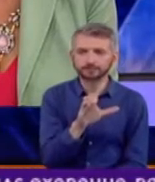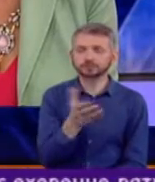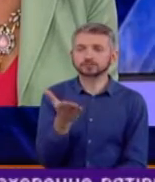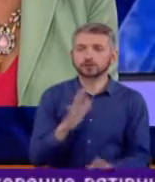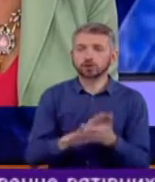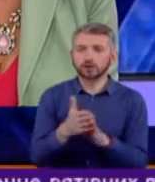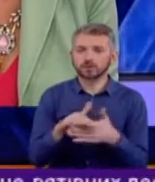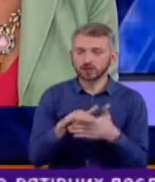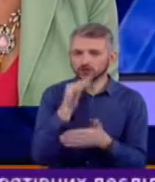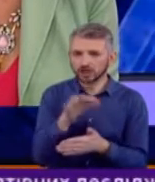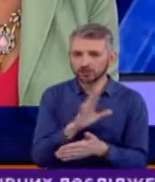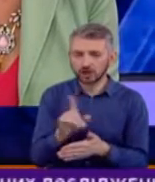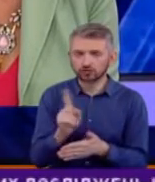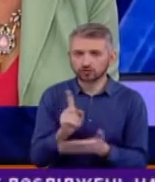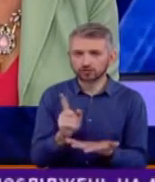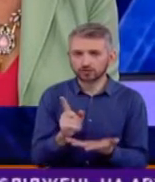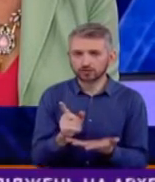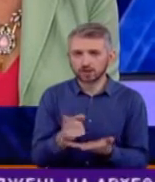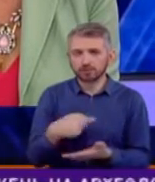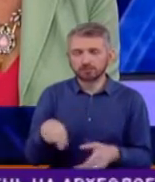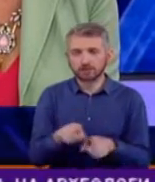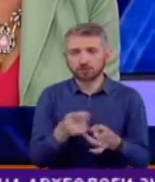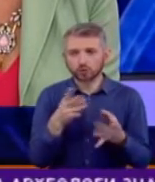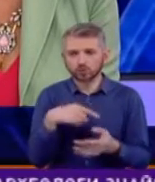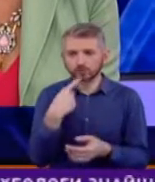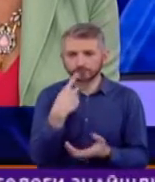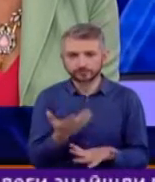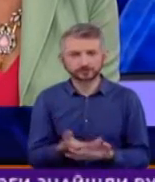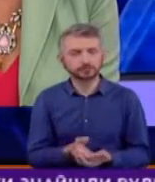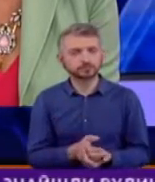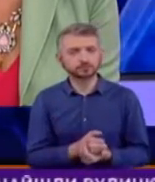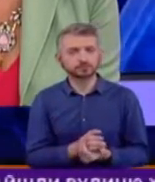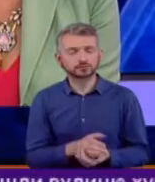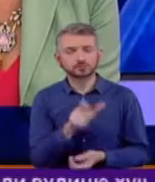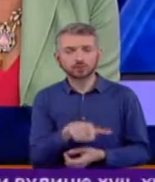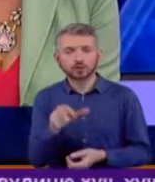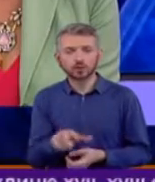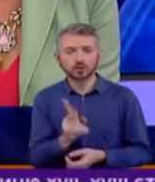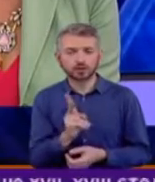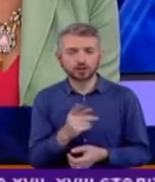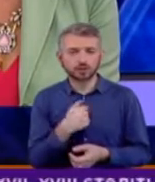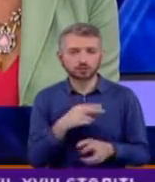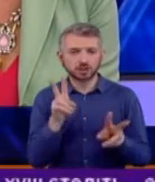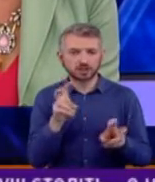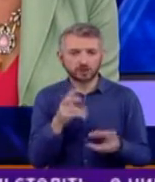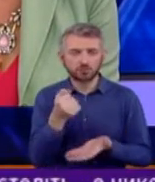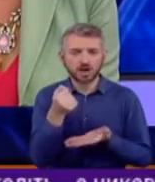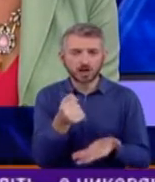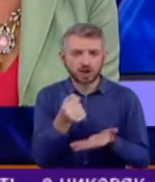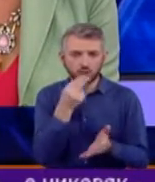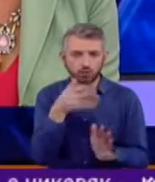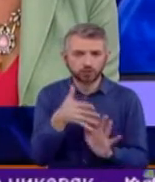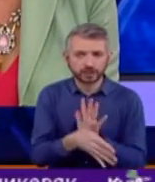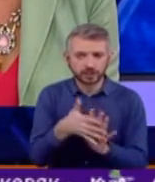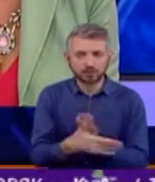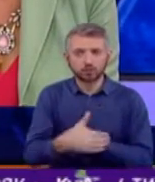не називати, да, щоб не ідентифікувати. Ми так артикулюємо просто теоретичну частину програми. Люди, які, так ми називаємо грантоїдами, які зовнішнє управління,